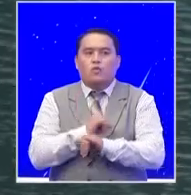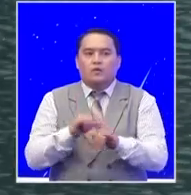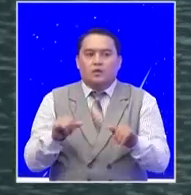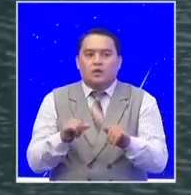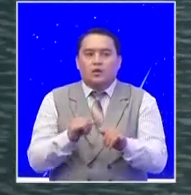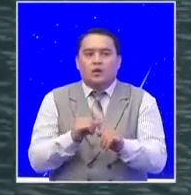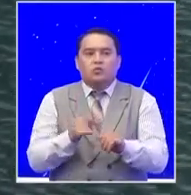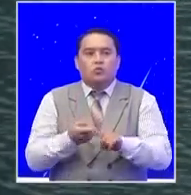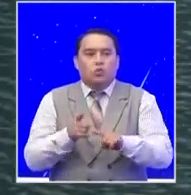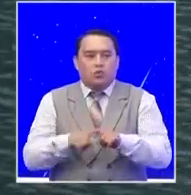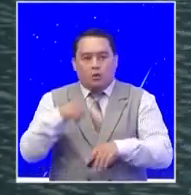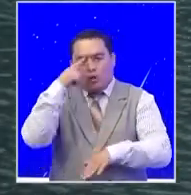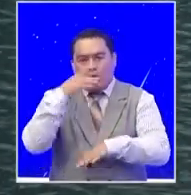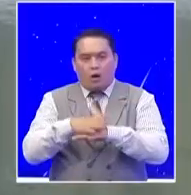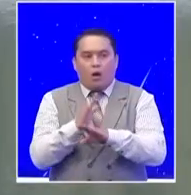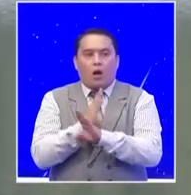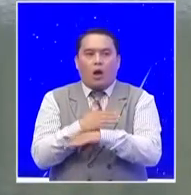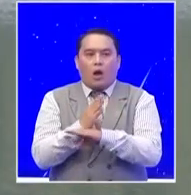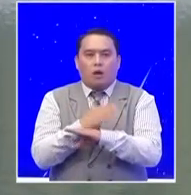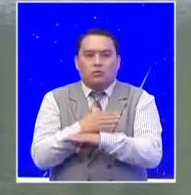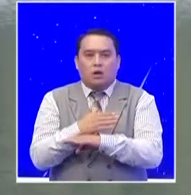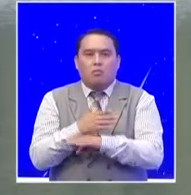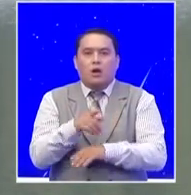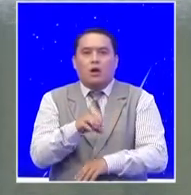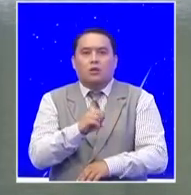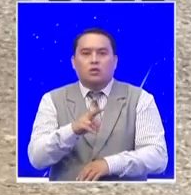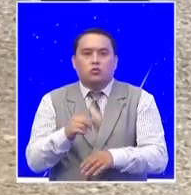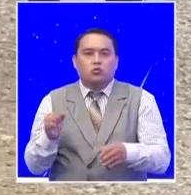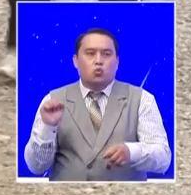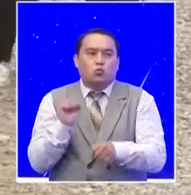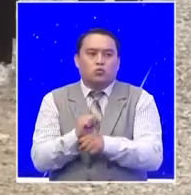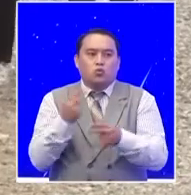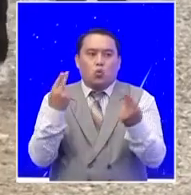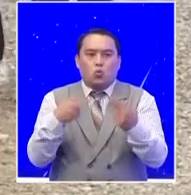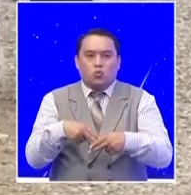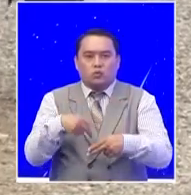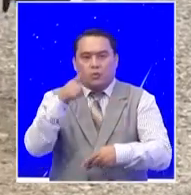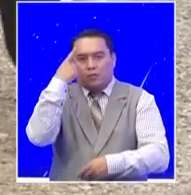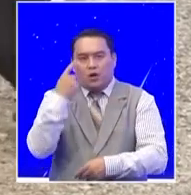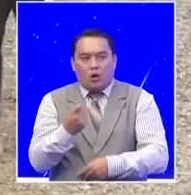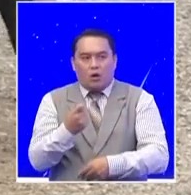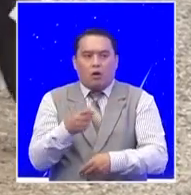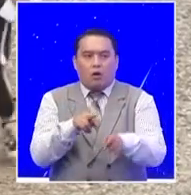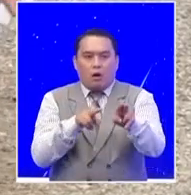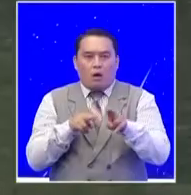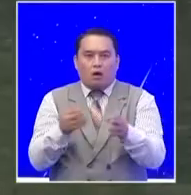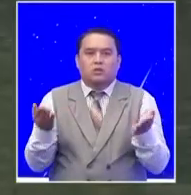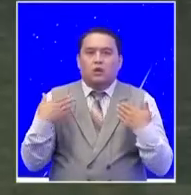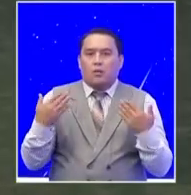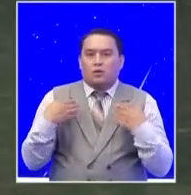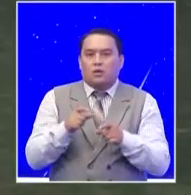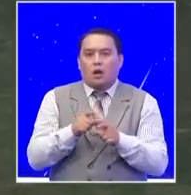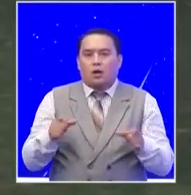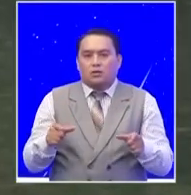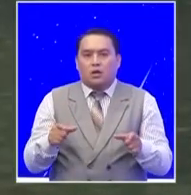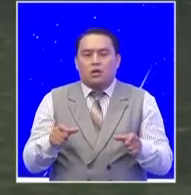кез емес. Сондықтан әкім Қапшағайдан Бақанасқа бұрылатын жерге пост қою керектігін ескертті. Себебі аң аулап, демалысқа шығатындар